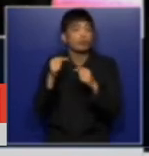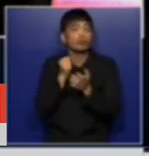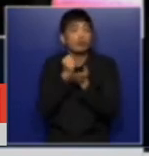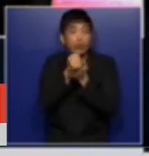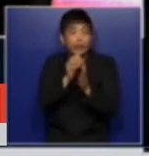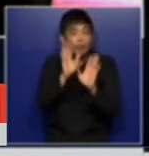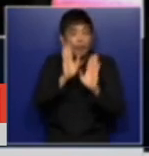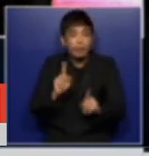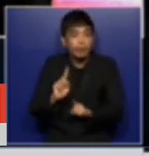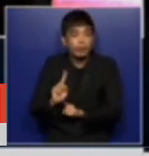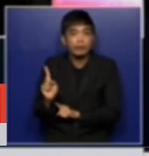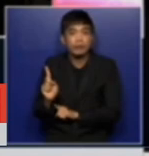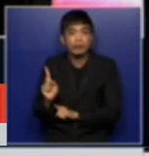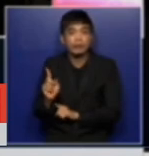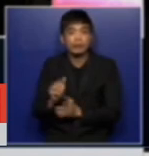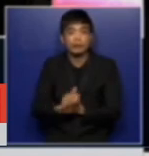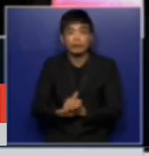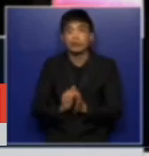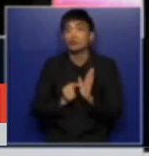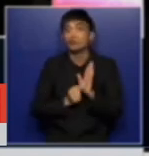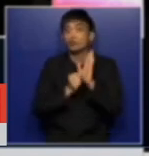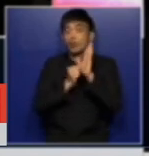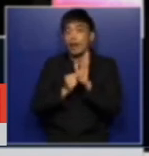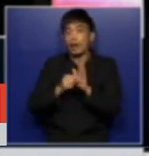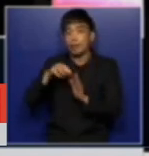ในโรงงานอุตสาหกร